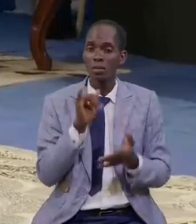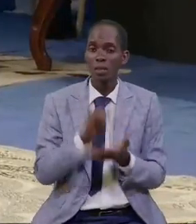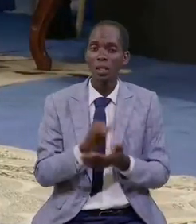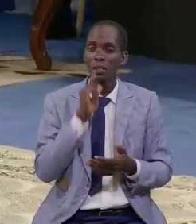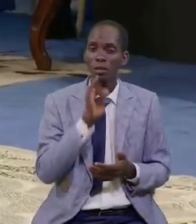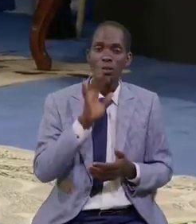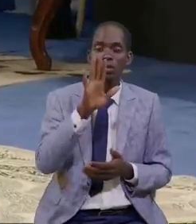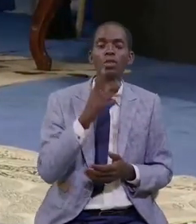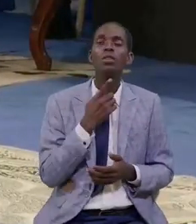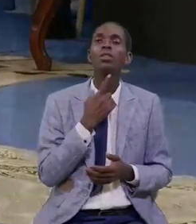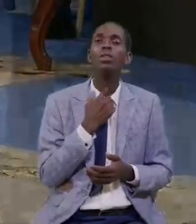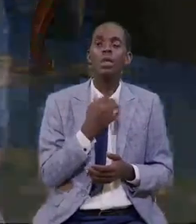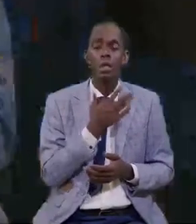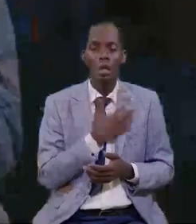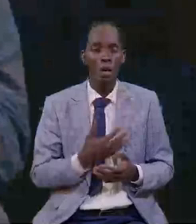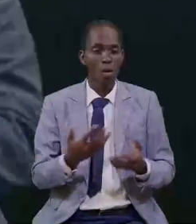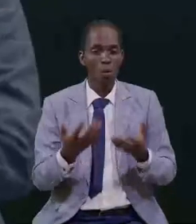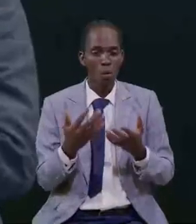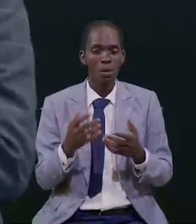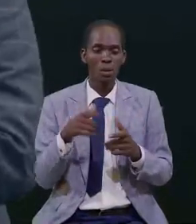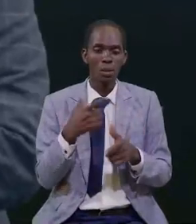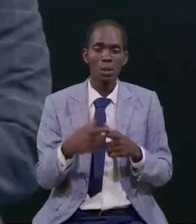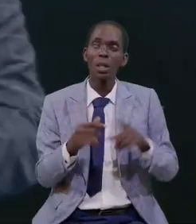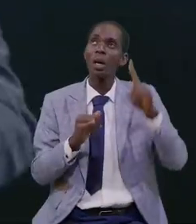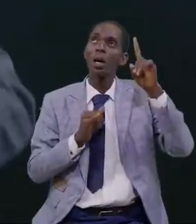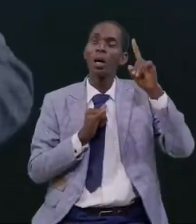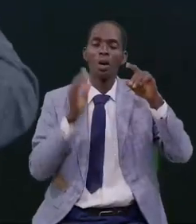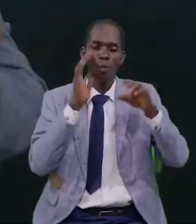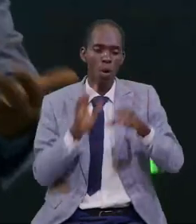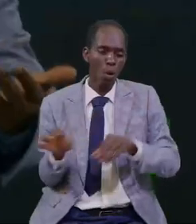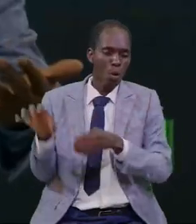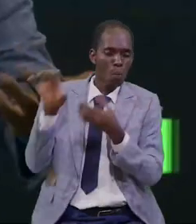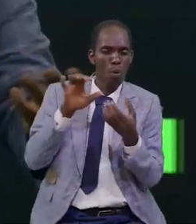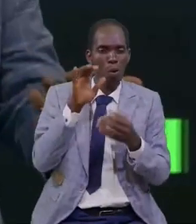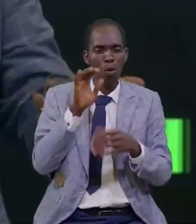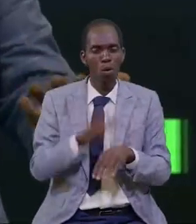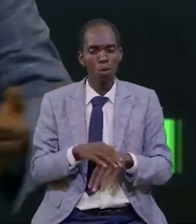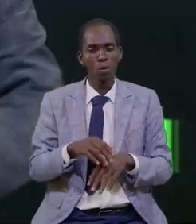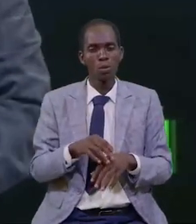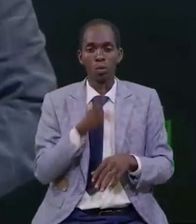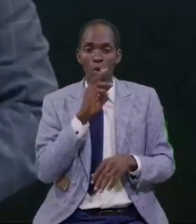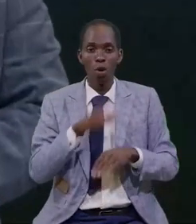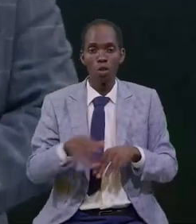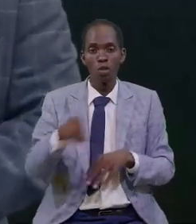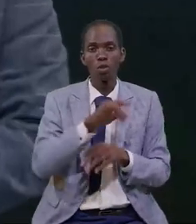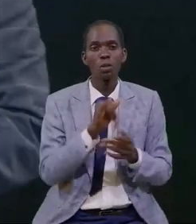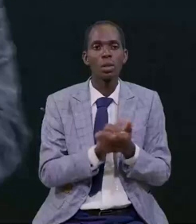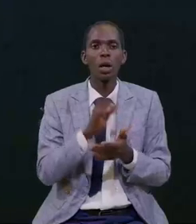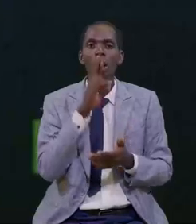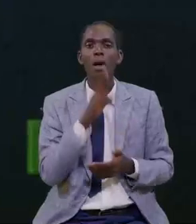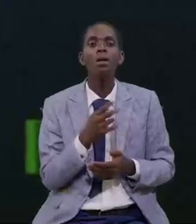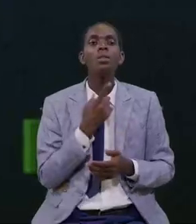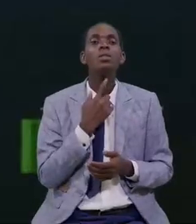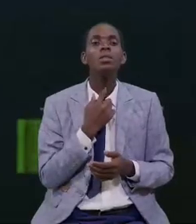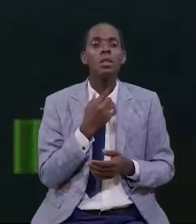désir moi je répendrai des os sur celui qui a soif et des russissau sur la terre